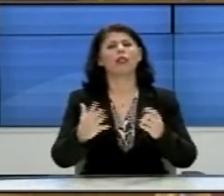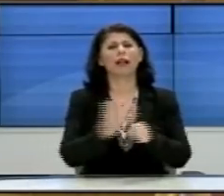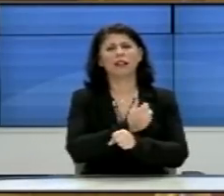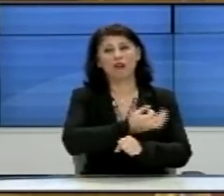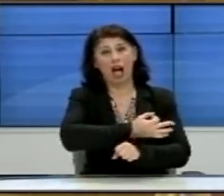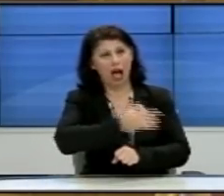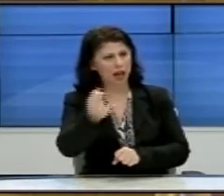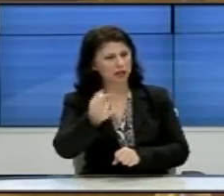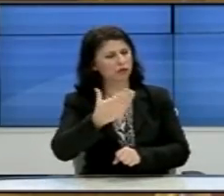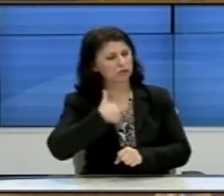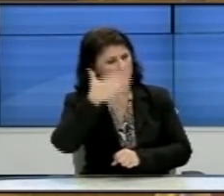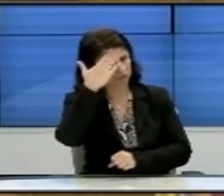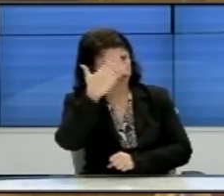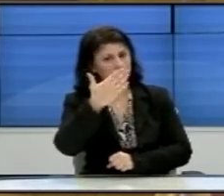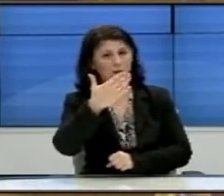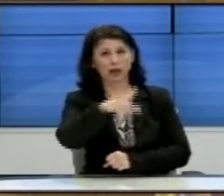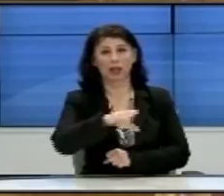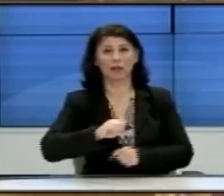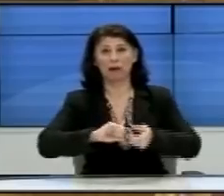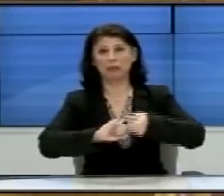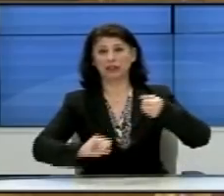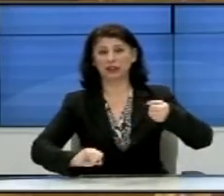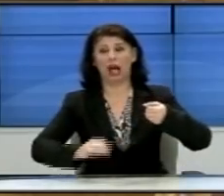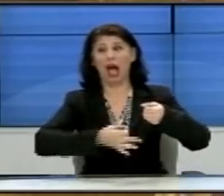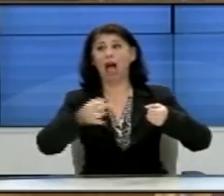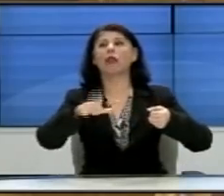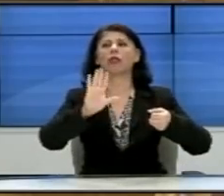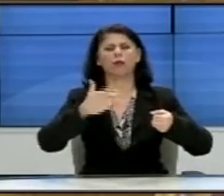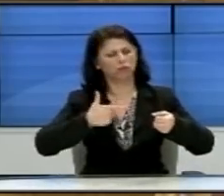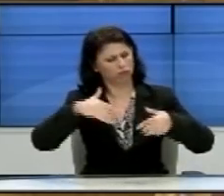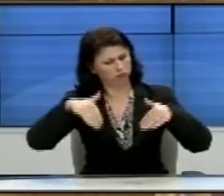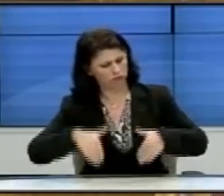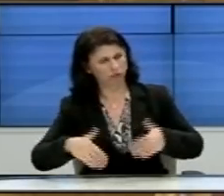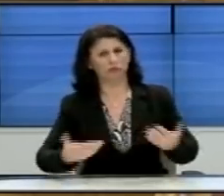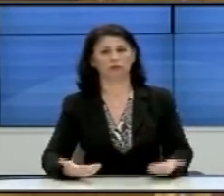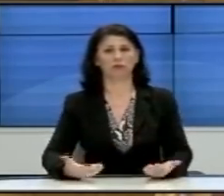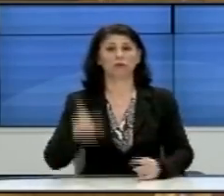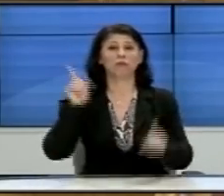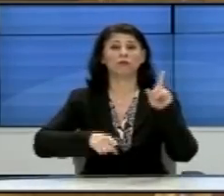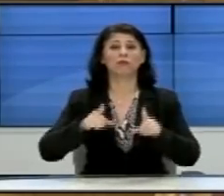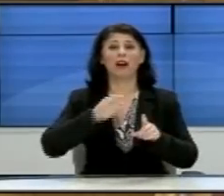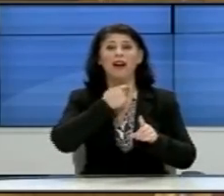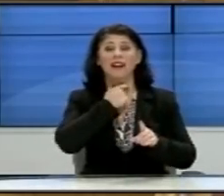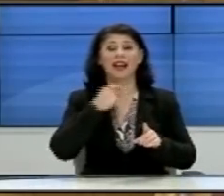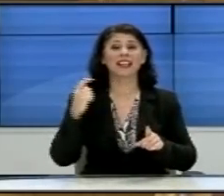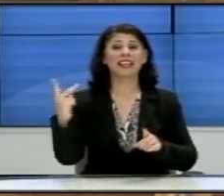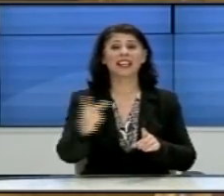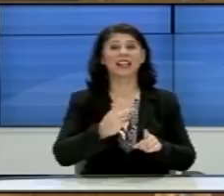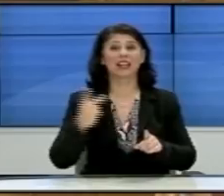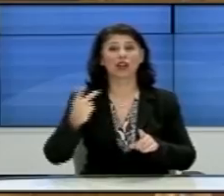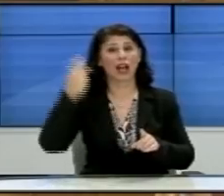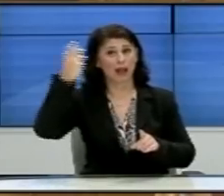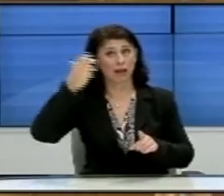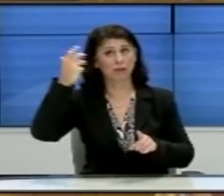να αριστεύσουν και να πάρουν τα πτυχία. Προφανώς και οι ανάγκες της κοινωνίας για επιστήμονες δεν